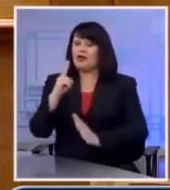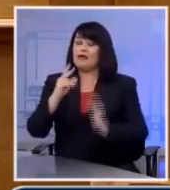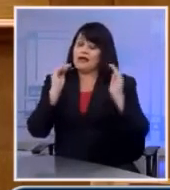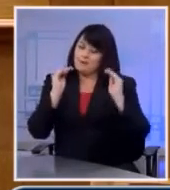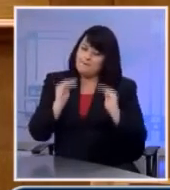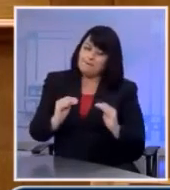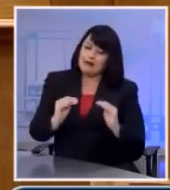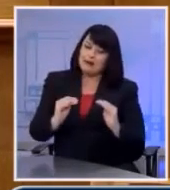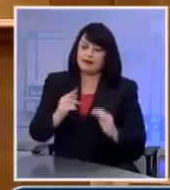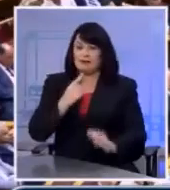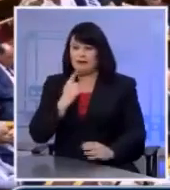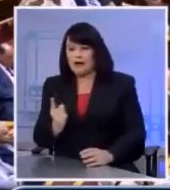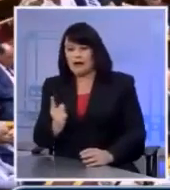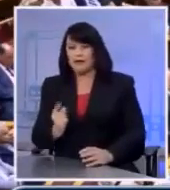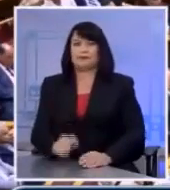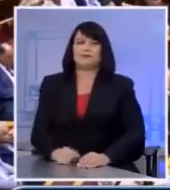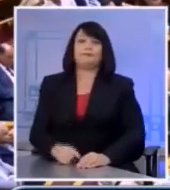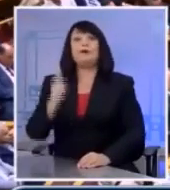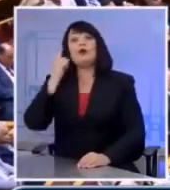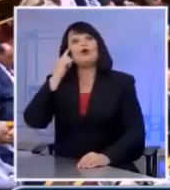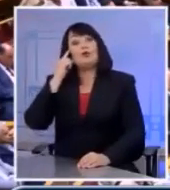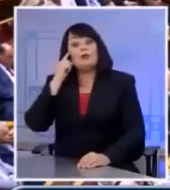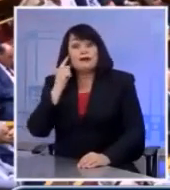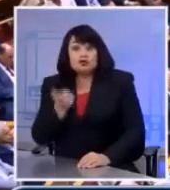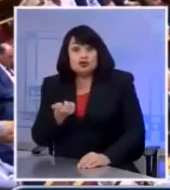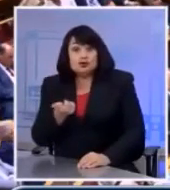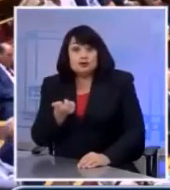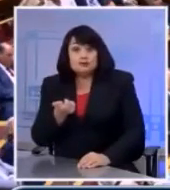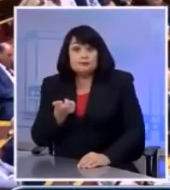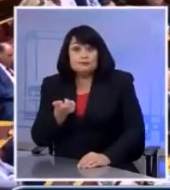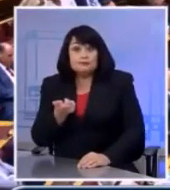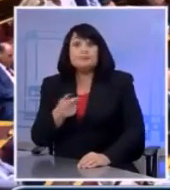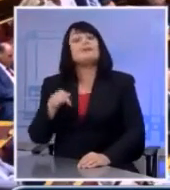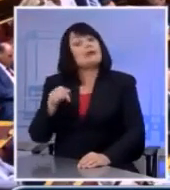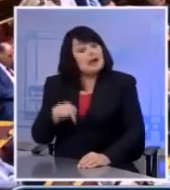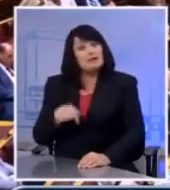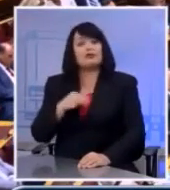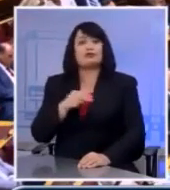Έρχομαι όμως το 2012, διότι νομίζω ότι αυτό ήταν